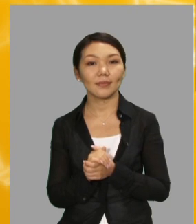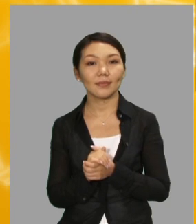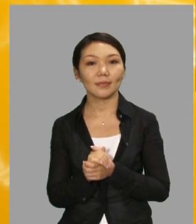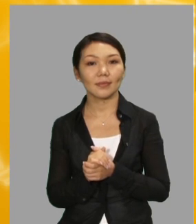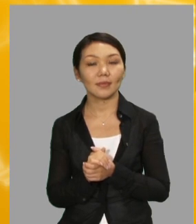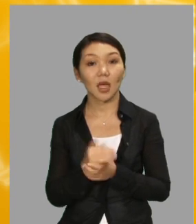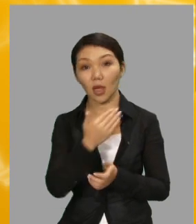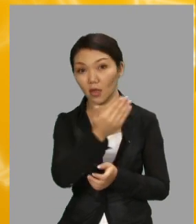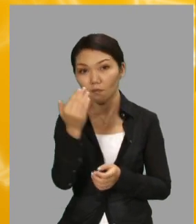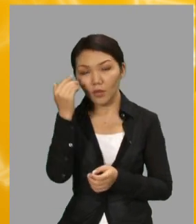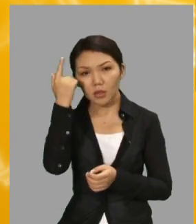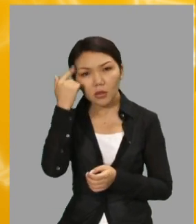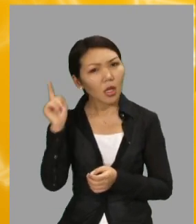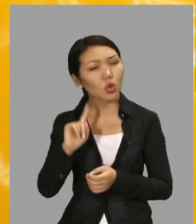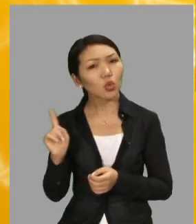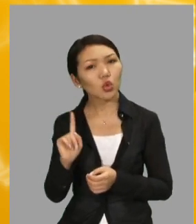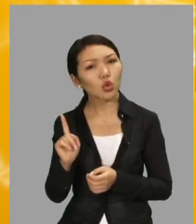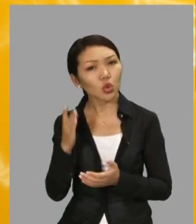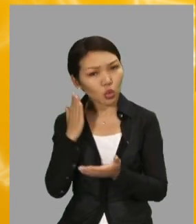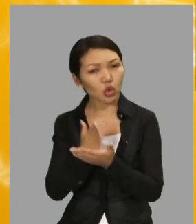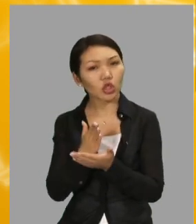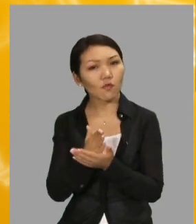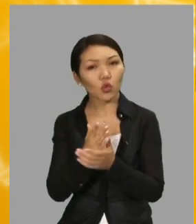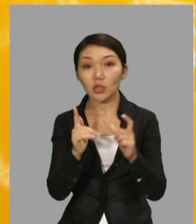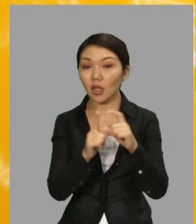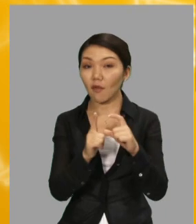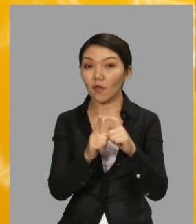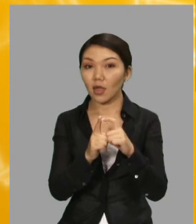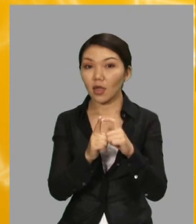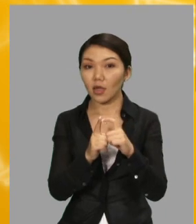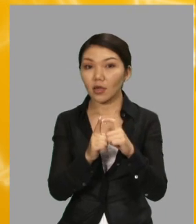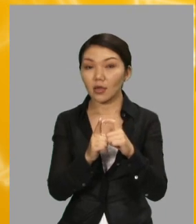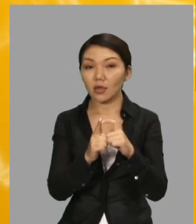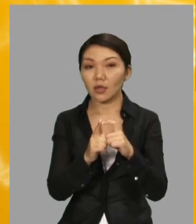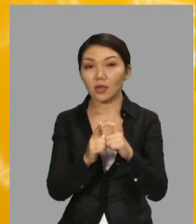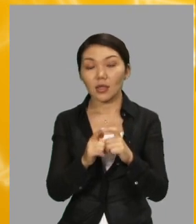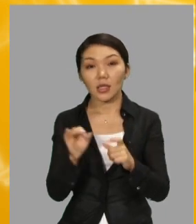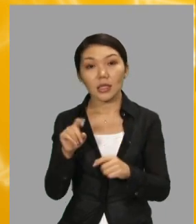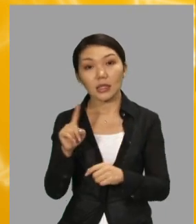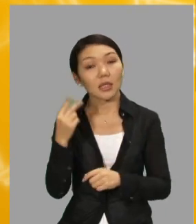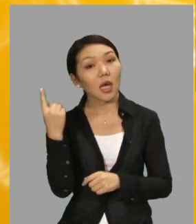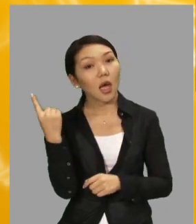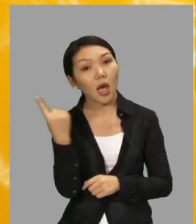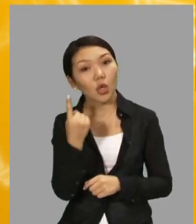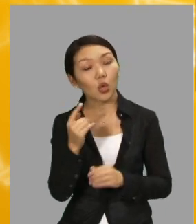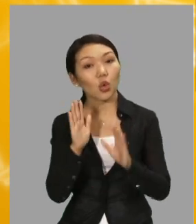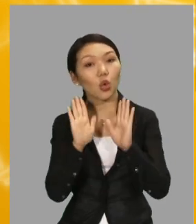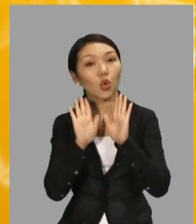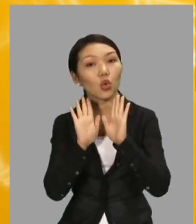А вы знали, что существуют слова из одной только буквы